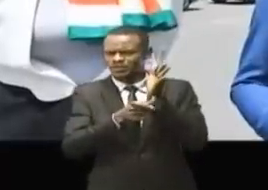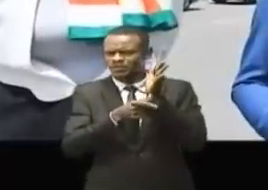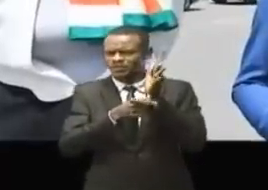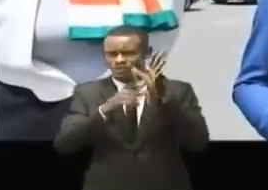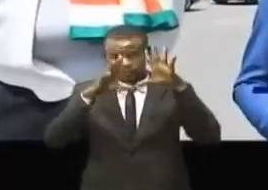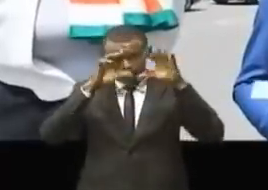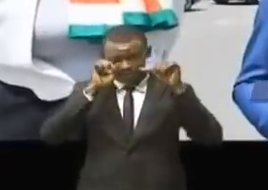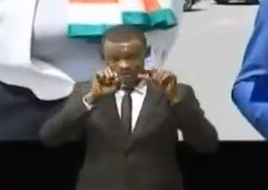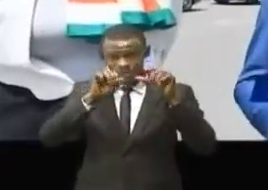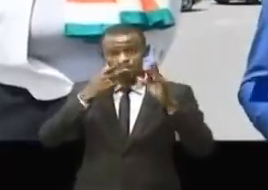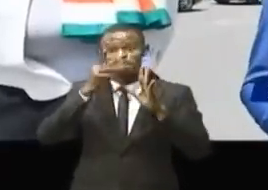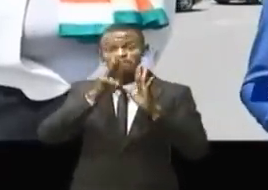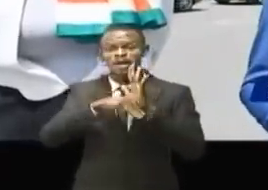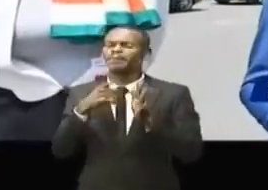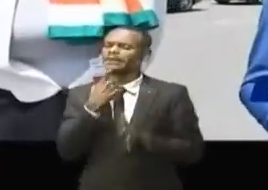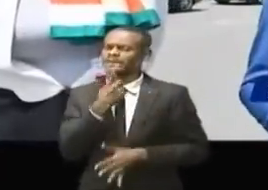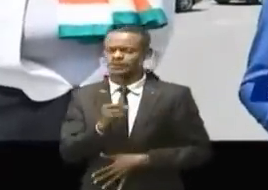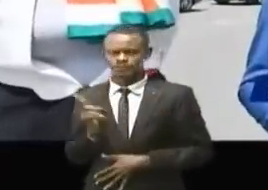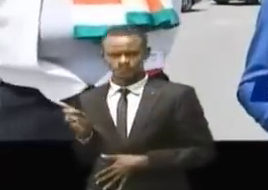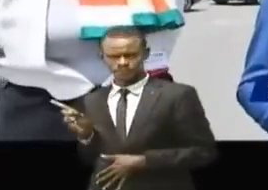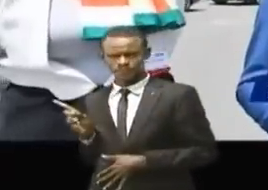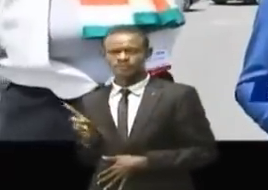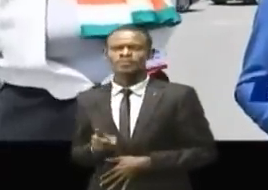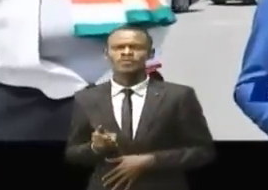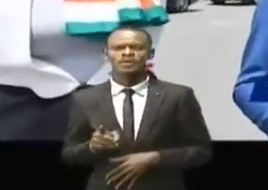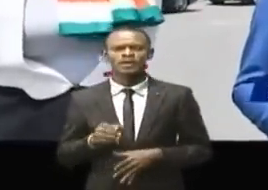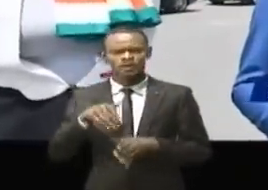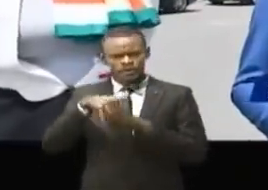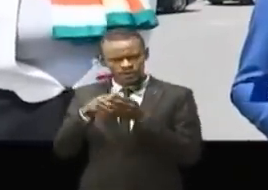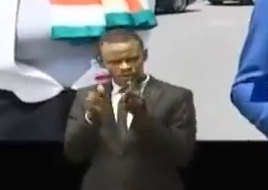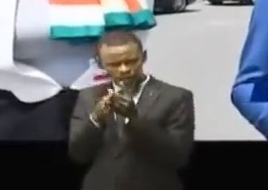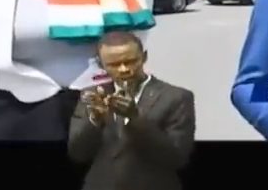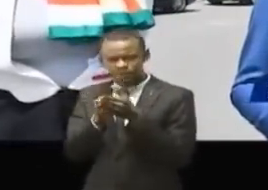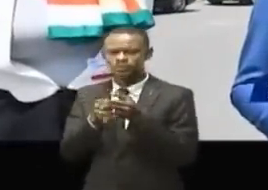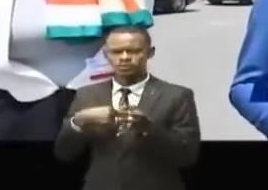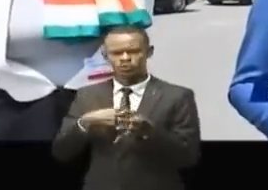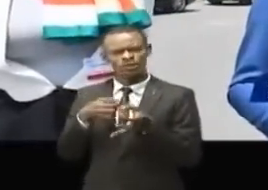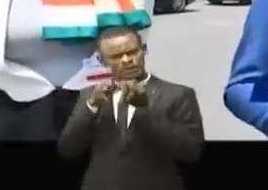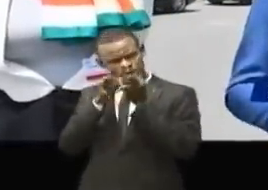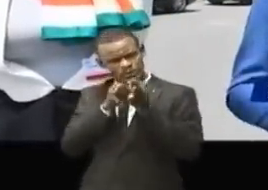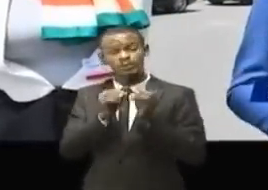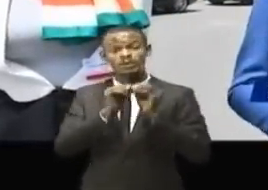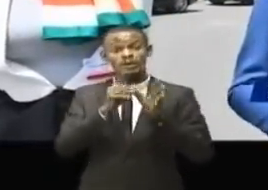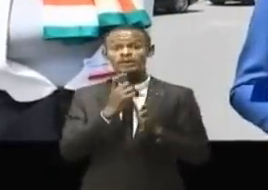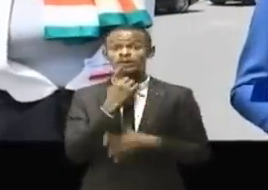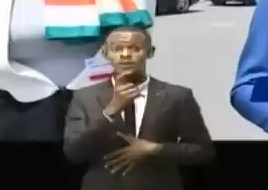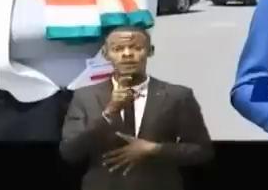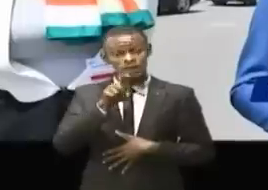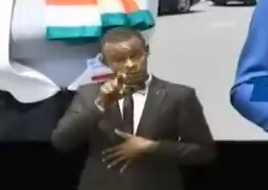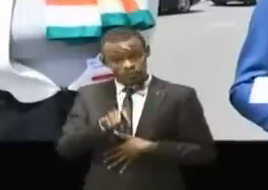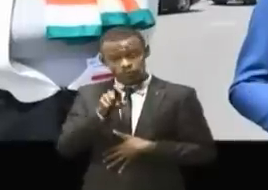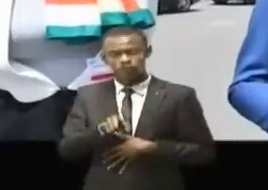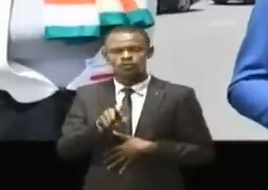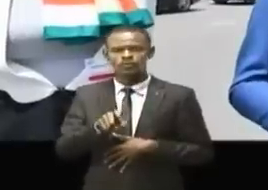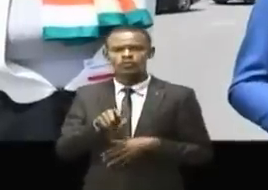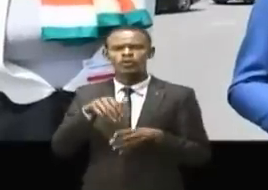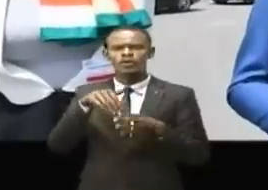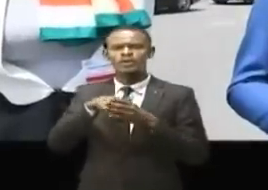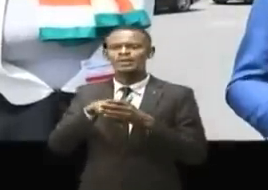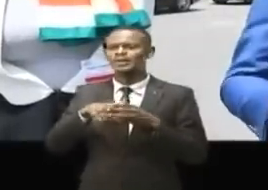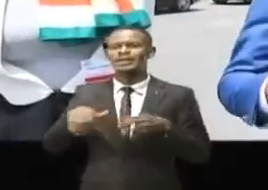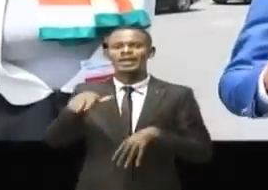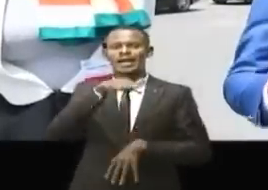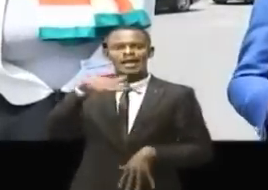à préciser que cette mobilité dans l'espace francophone, elle pouvait être perçue dans deux dimensions.